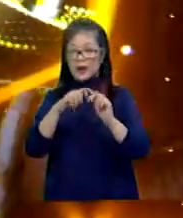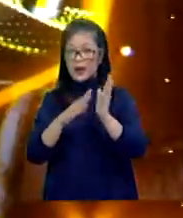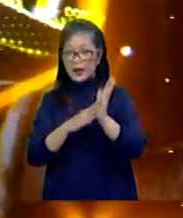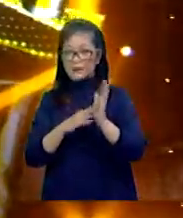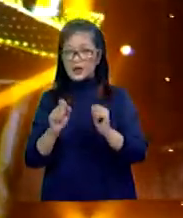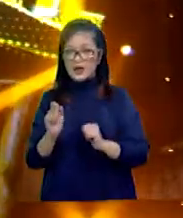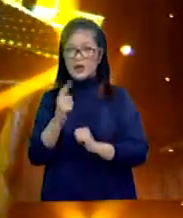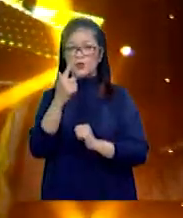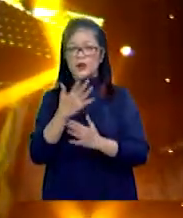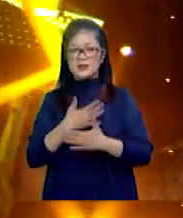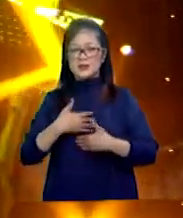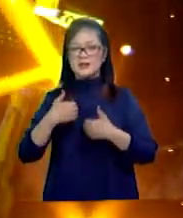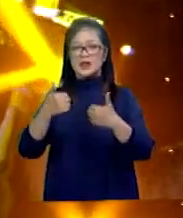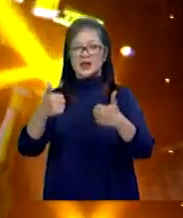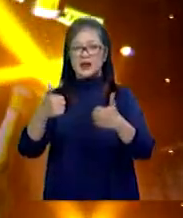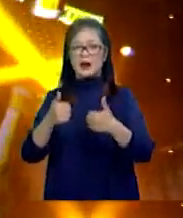masyarakat.